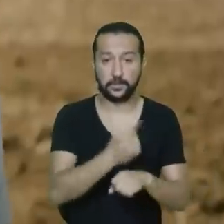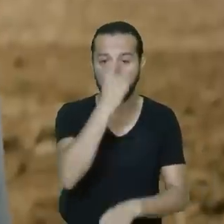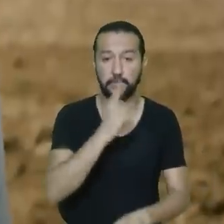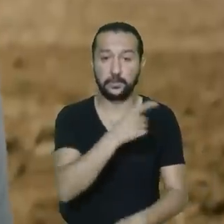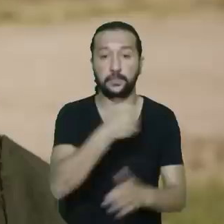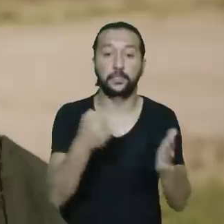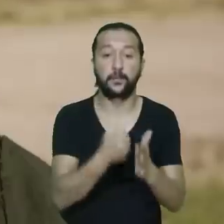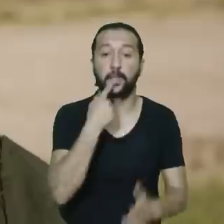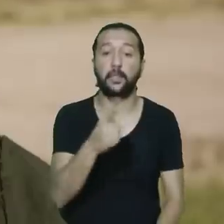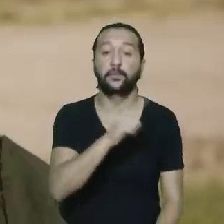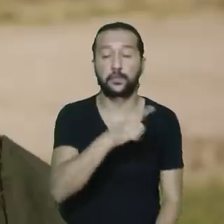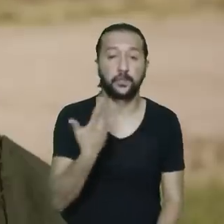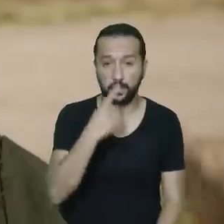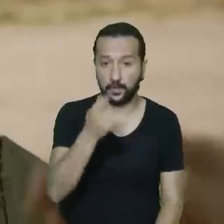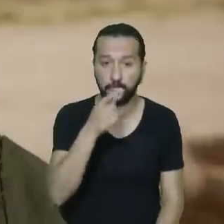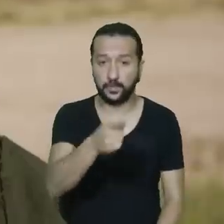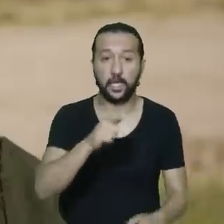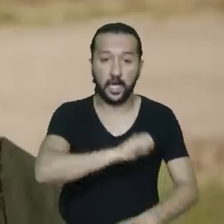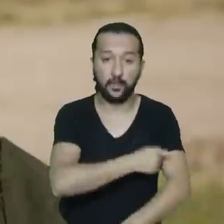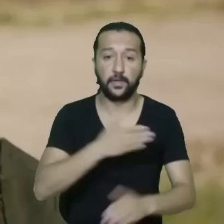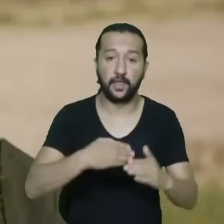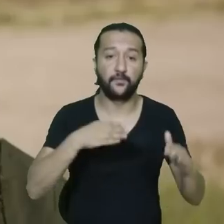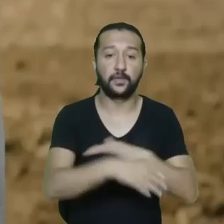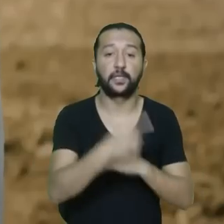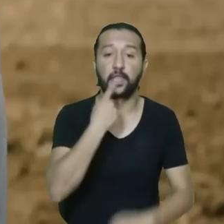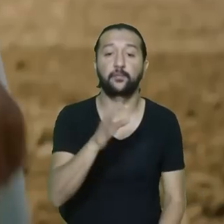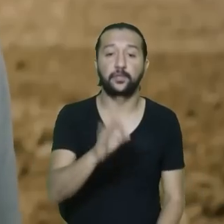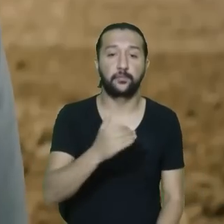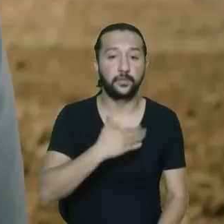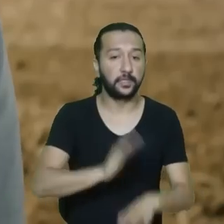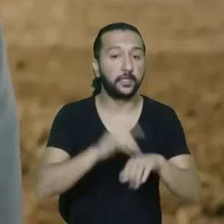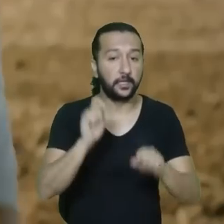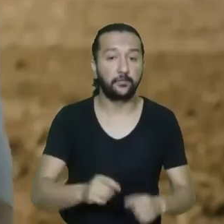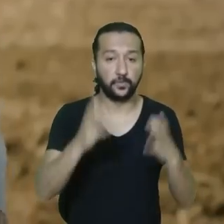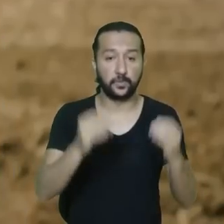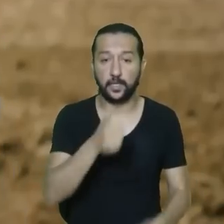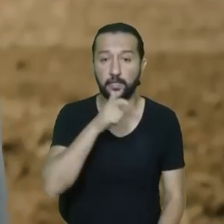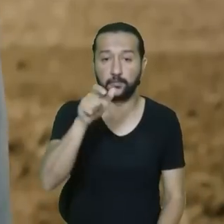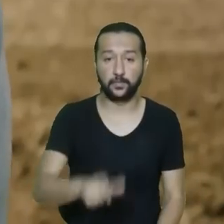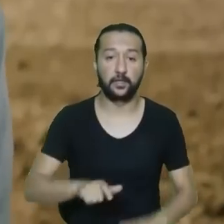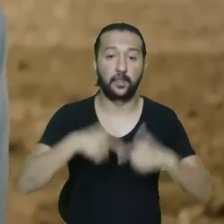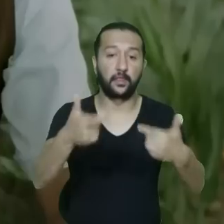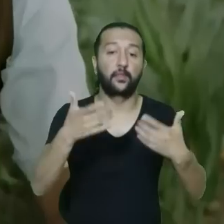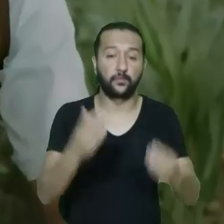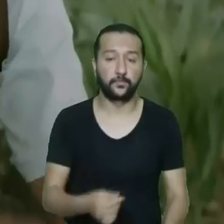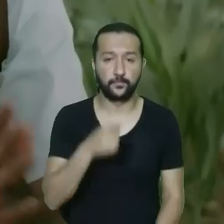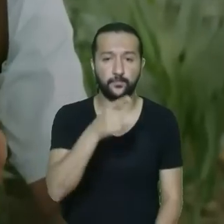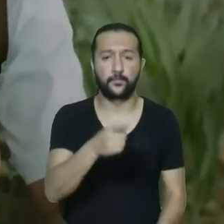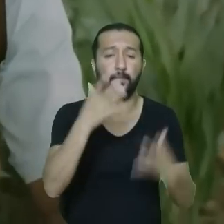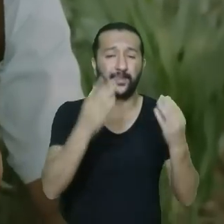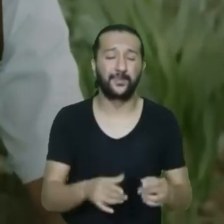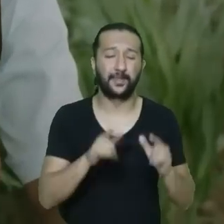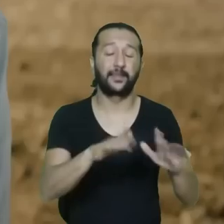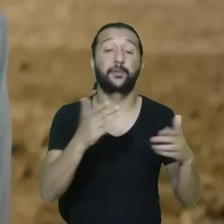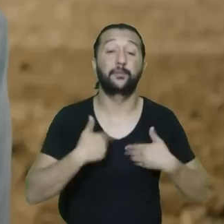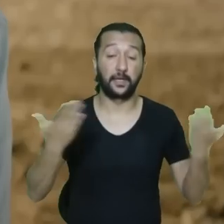çarpmışsın demeyecekler mi? Almancılığa evine sen girmişsin demeyecekler mi? Biz ne yapmış olacağız? Adama iftira atmış olacağız. Lan ne olacaksa